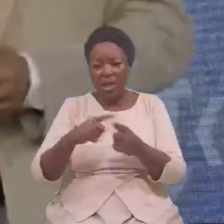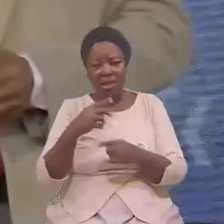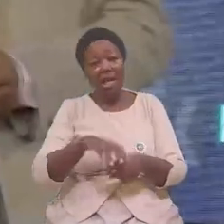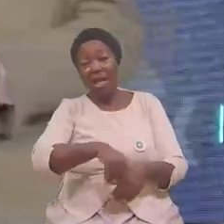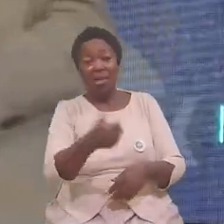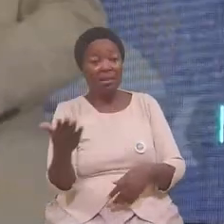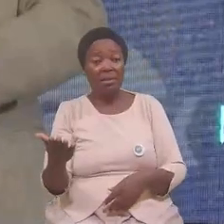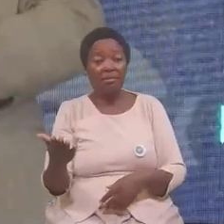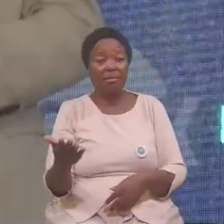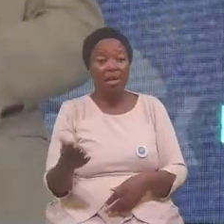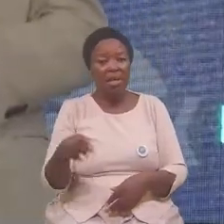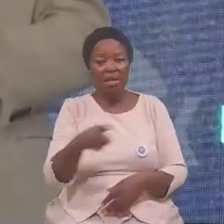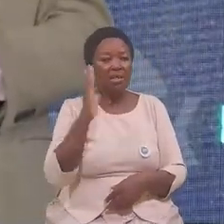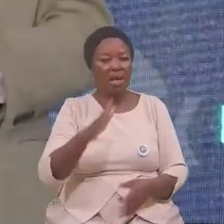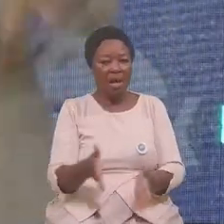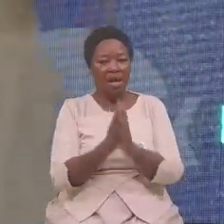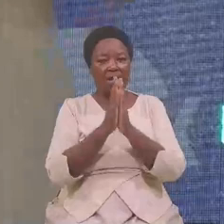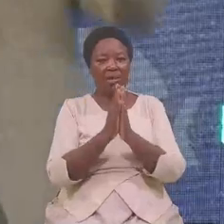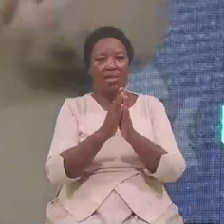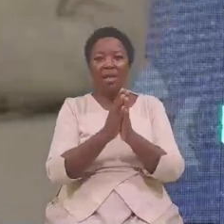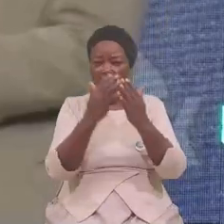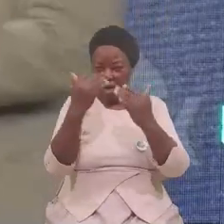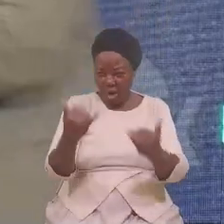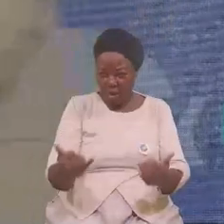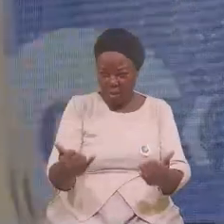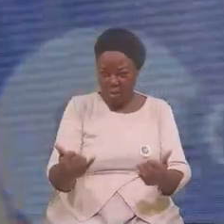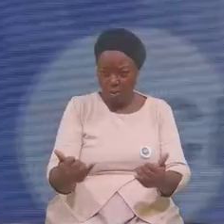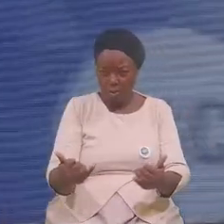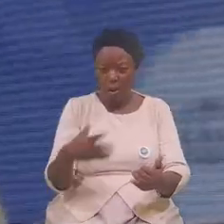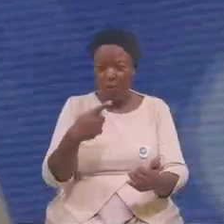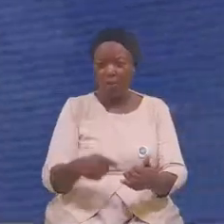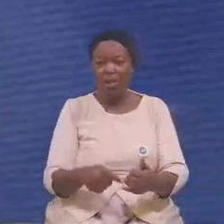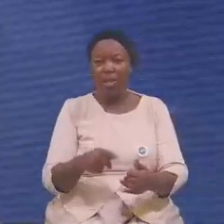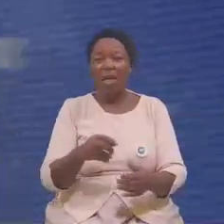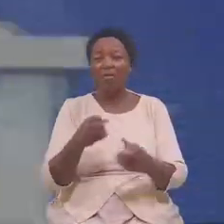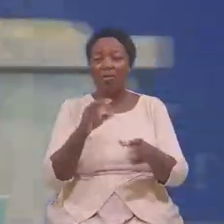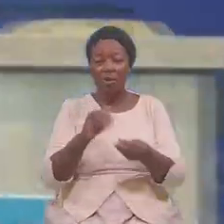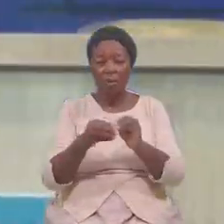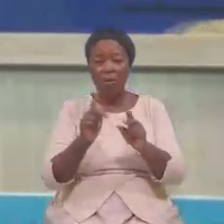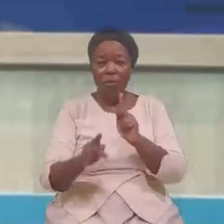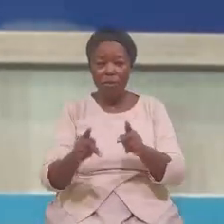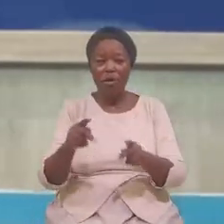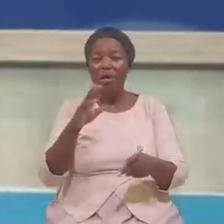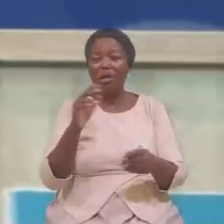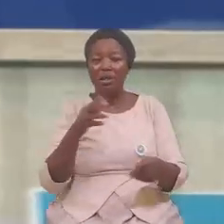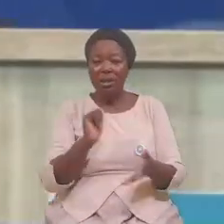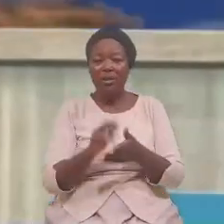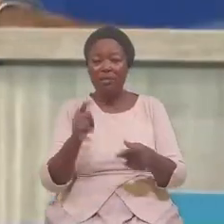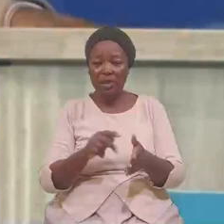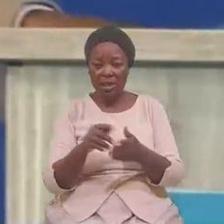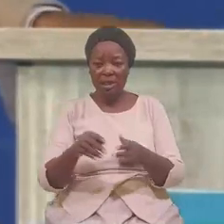vous demanderez maintenant. La population des grandes villes du